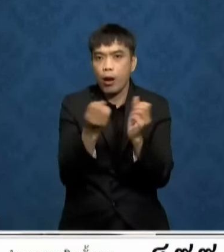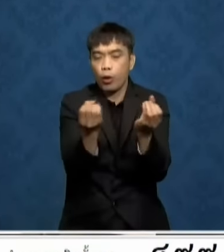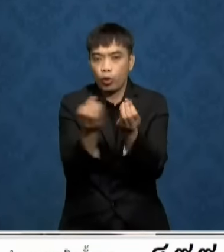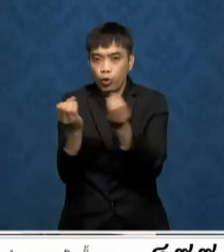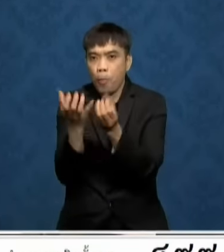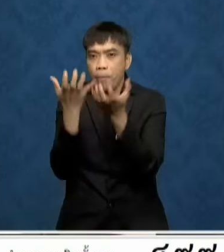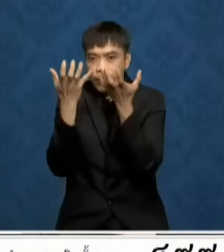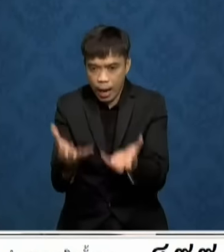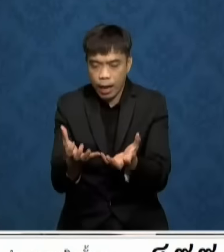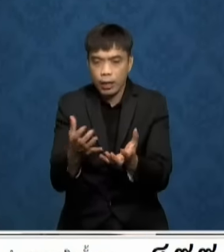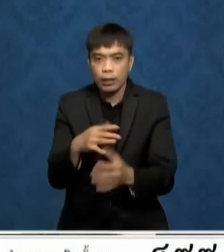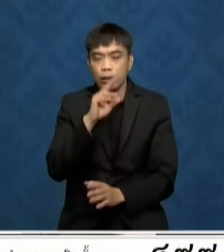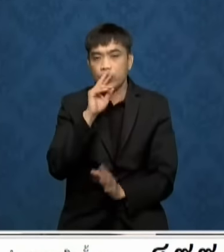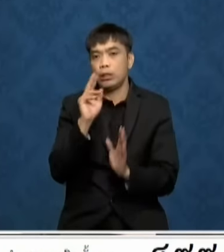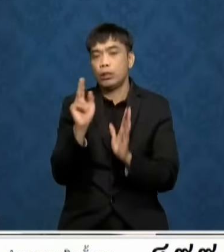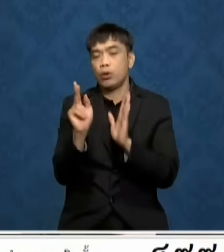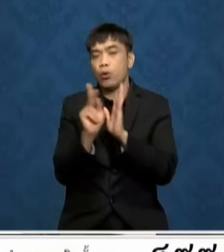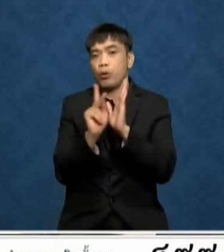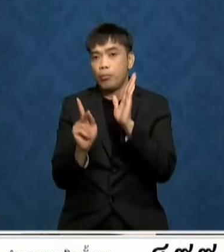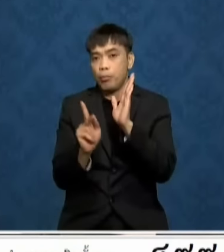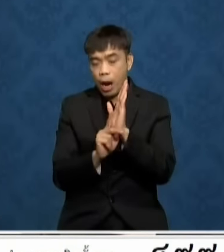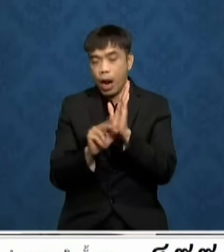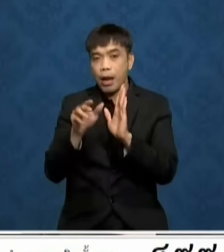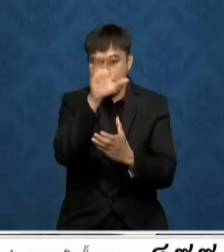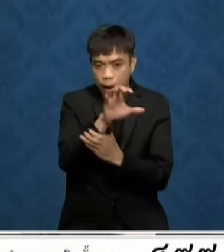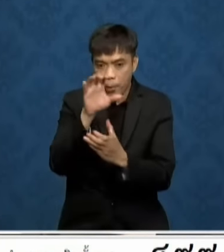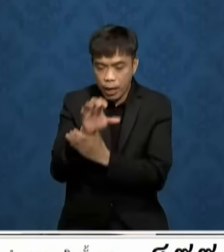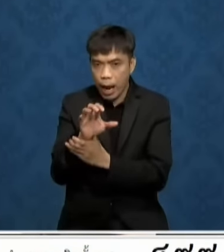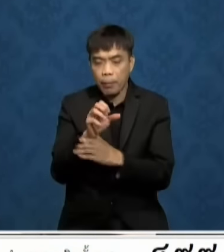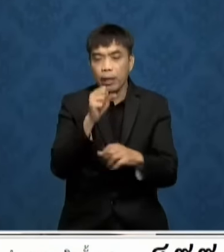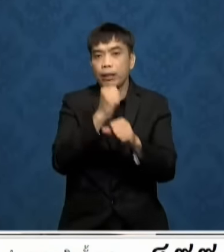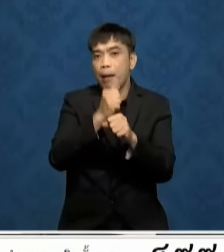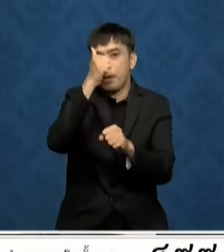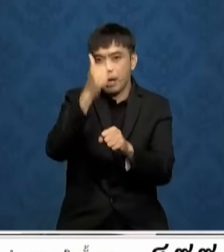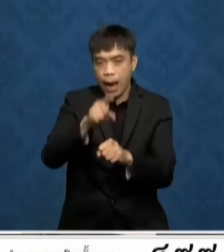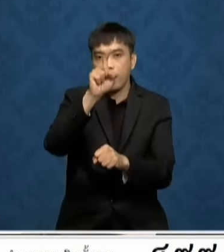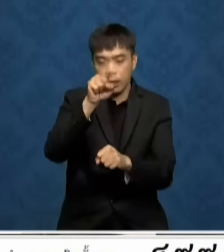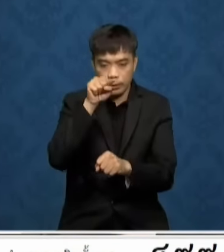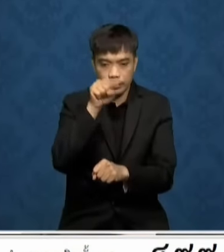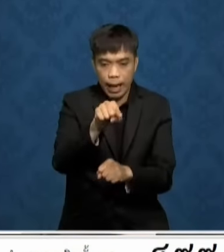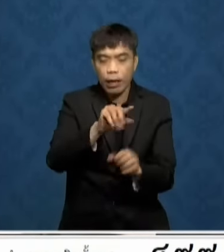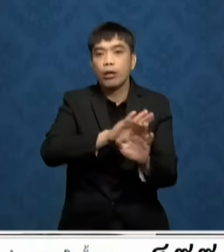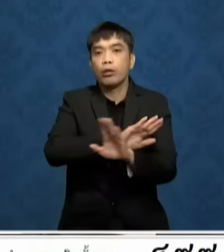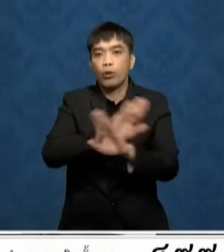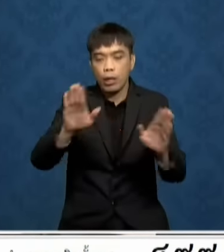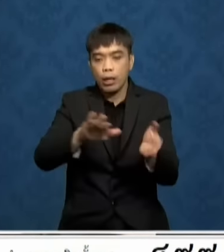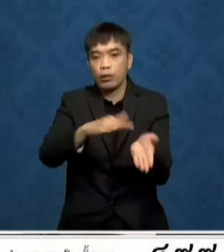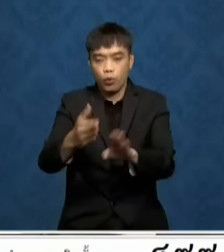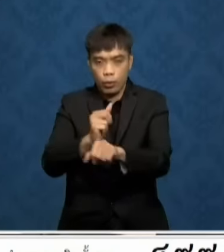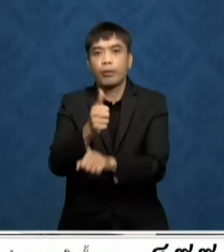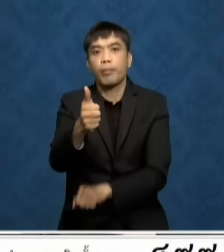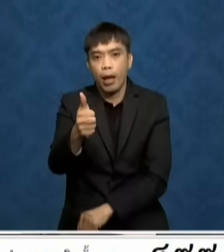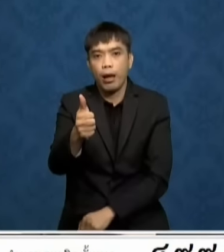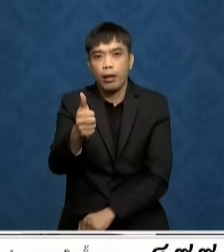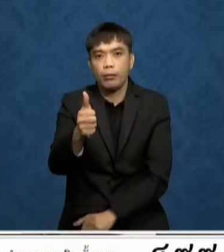รณีที่ไม่สามารถใช้มาตรการอื่นใดเพื่อบังคับใช้กฎหมายได้อย่างมีประสิทธิภาพเพียงพอที่จะทำให้ประชาชนปฏิบัติตามกฎหม